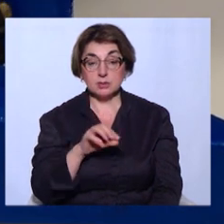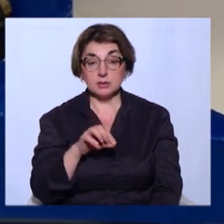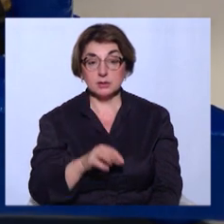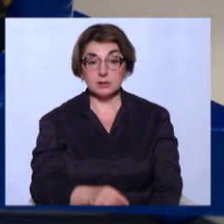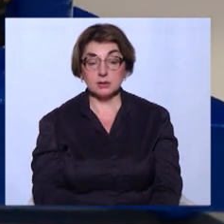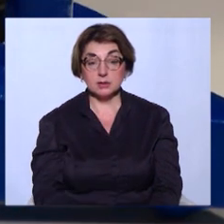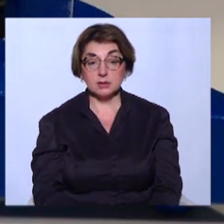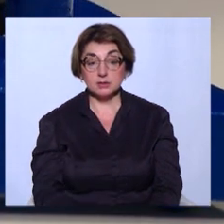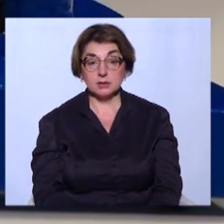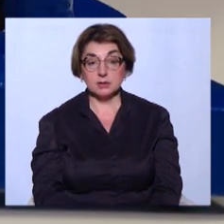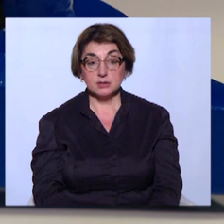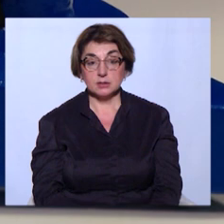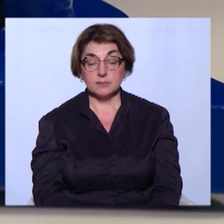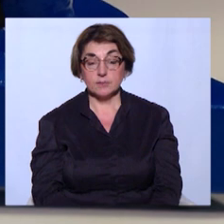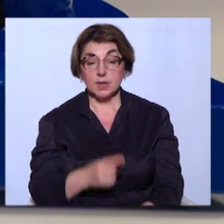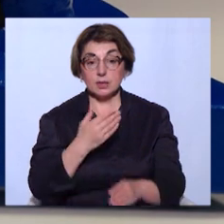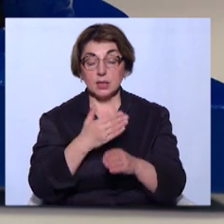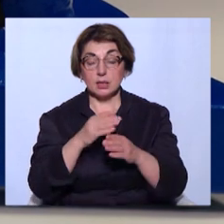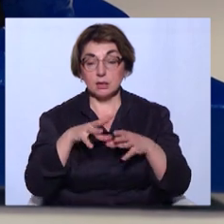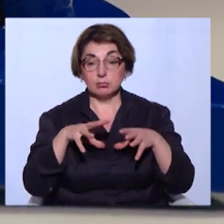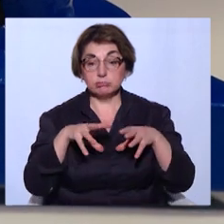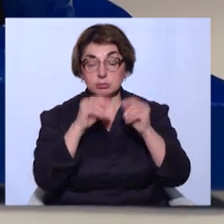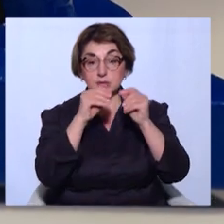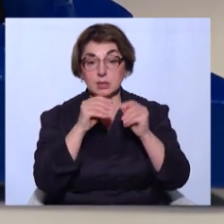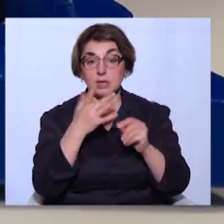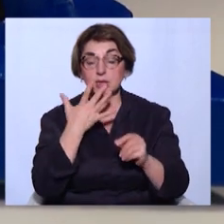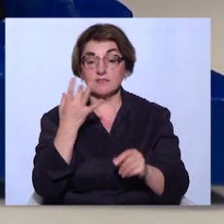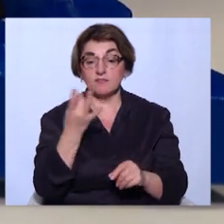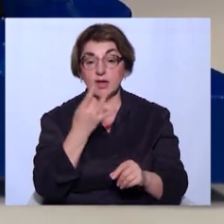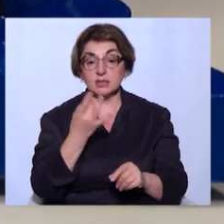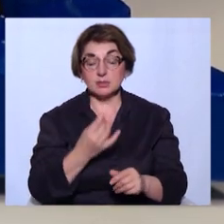ესე იგი, სანამ სრული განეიტრალება მექნება.